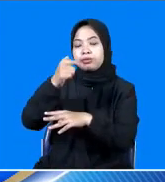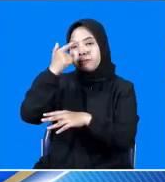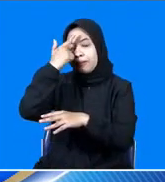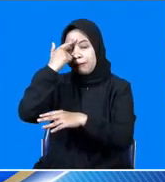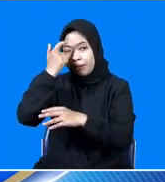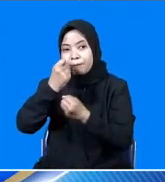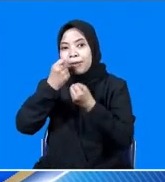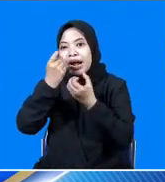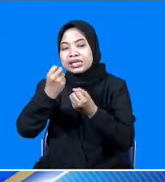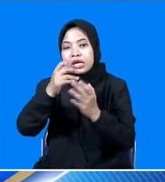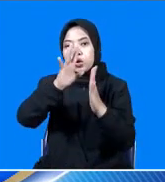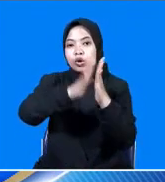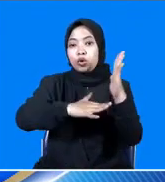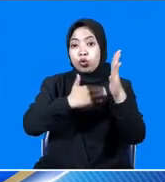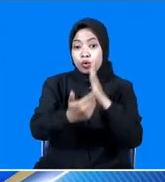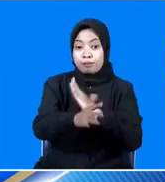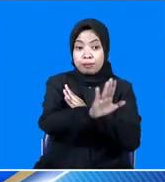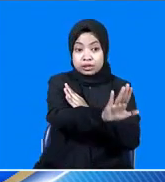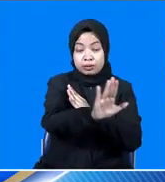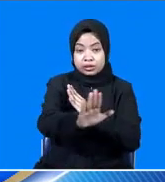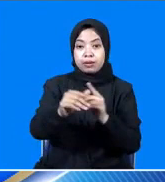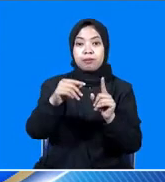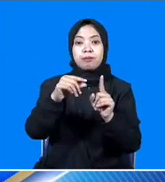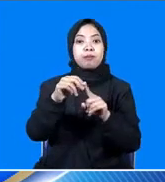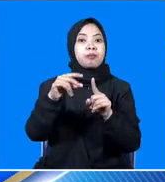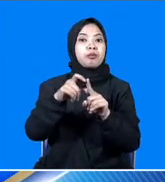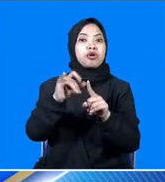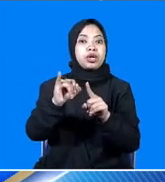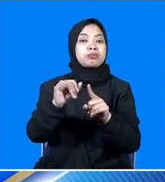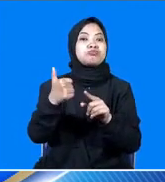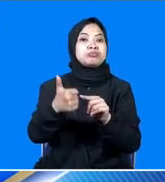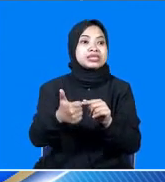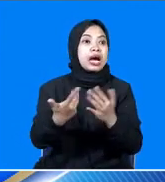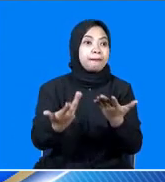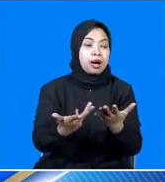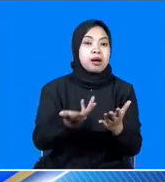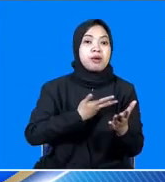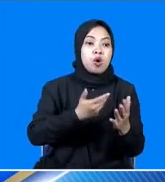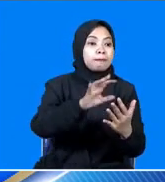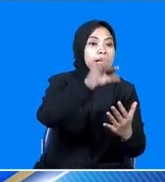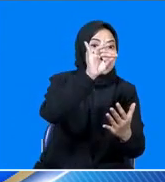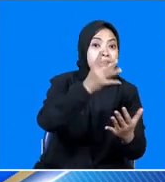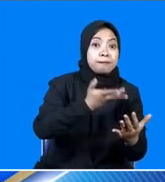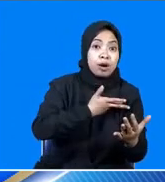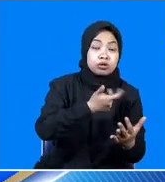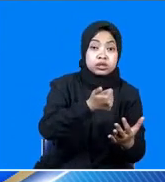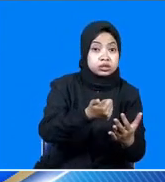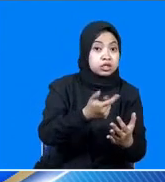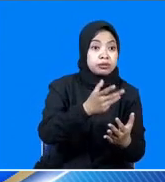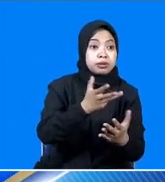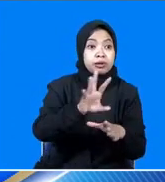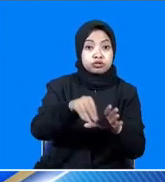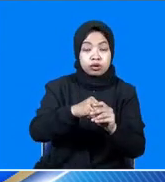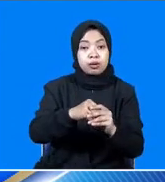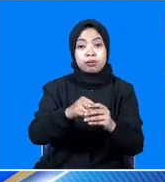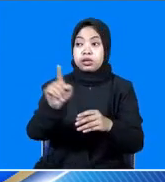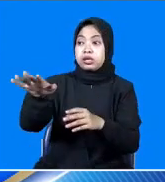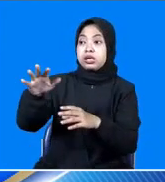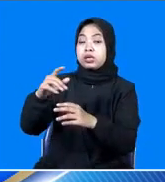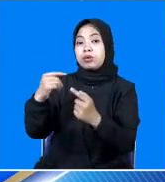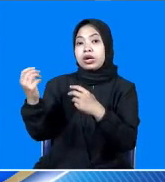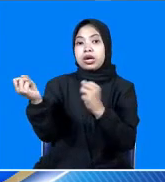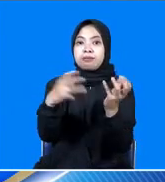Learning di dalam kurikulum mereka Prodi itu bisa out dia bisa memilih dan mengagum kepada